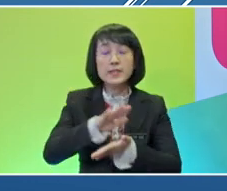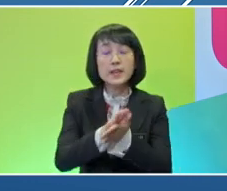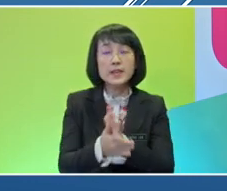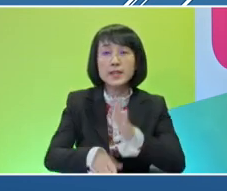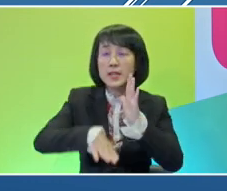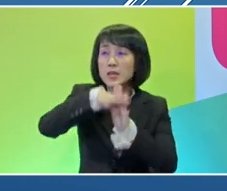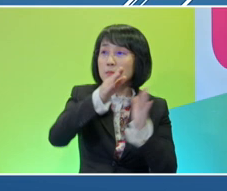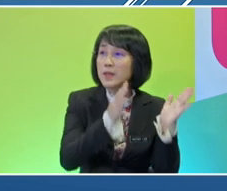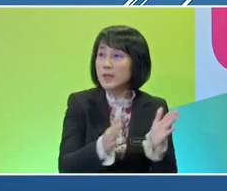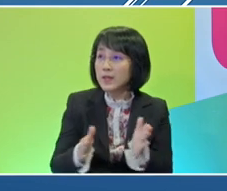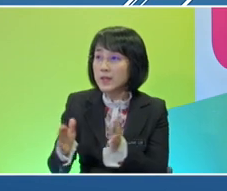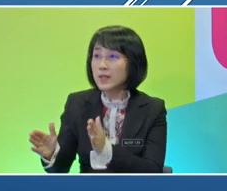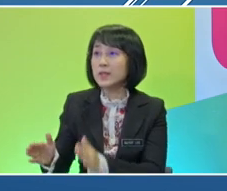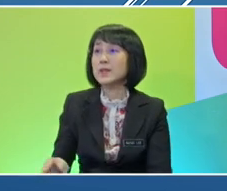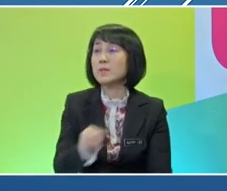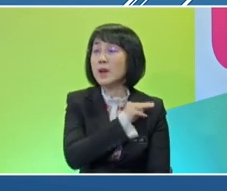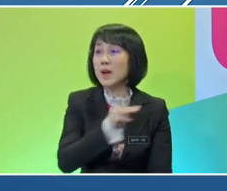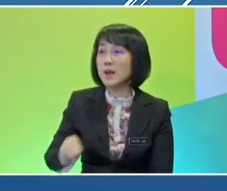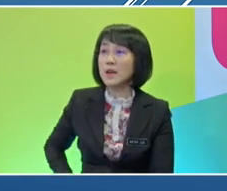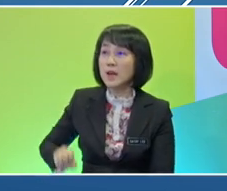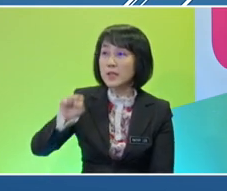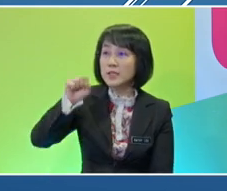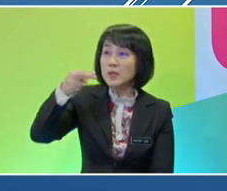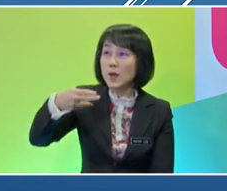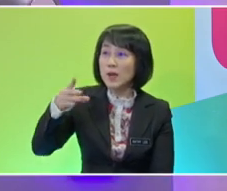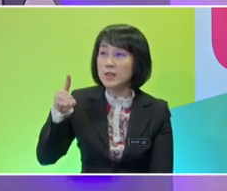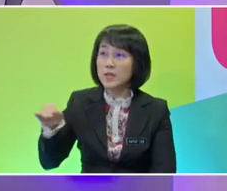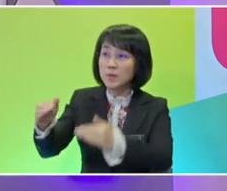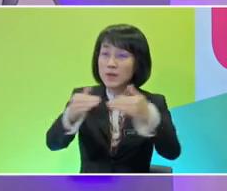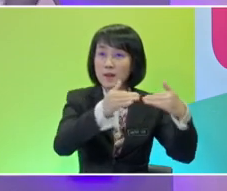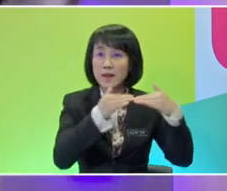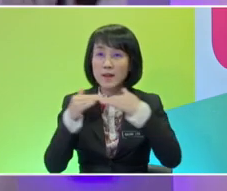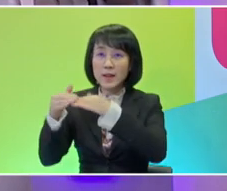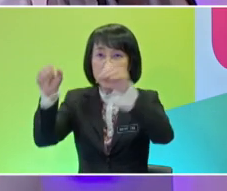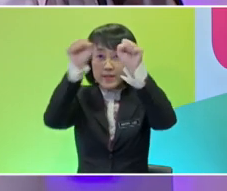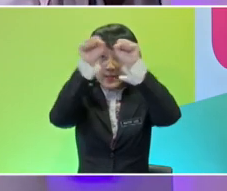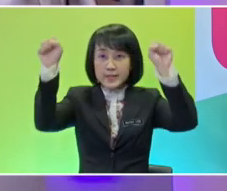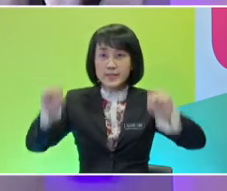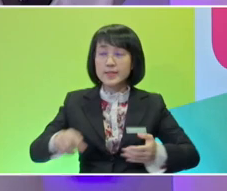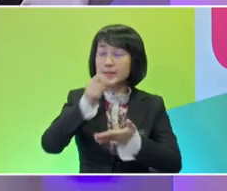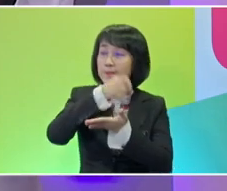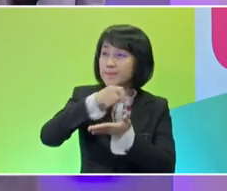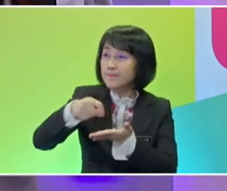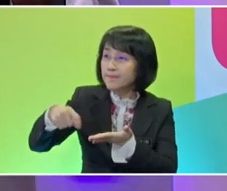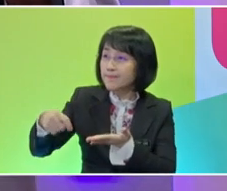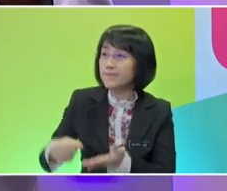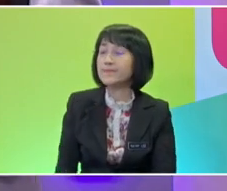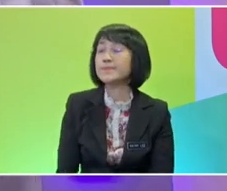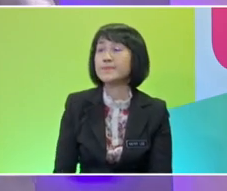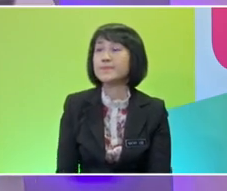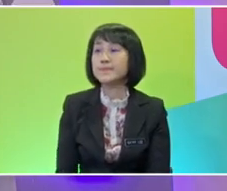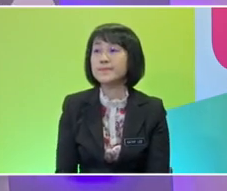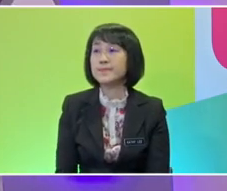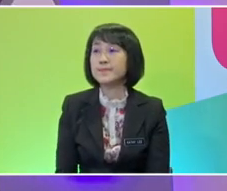menyeragamkan sistem tulisan nah nampak jadi falsafah tentang pendidikan bahwa perlunya ilmu